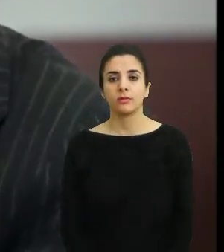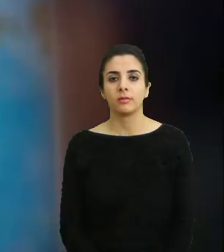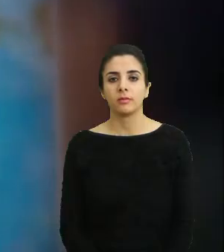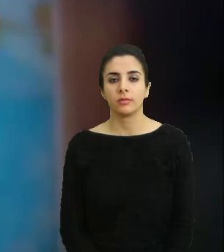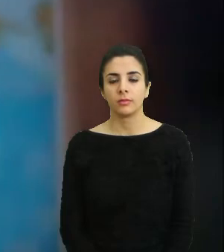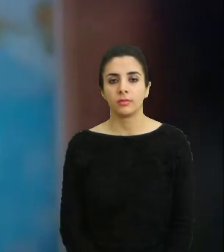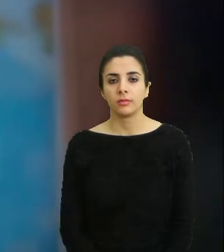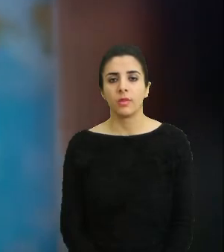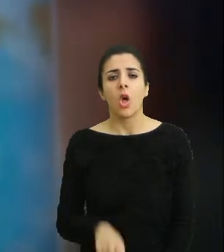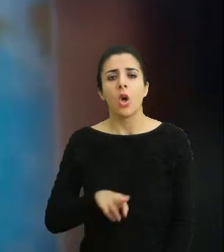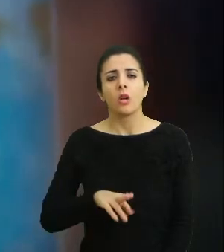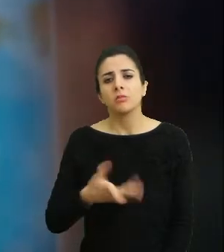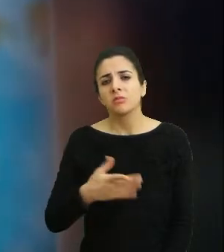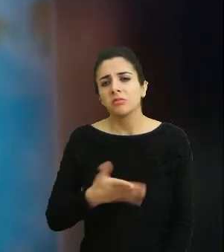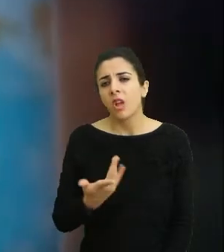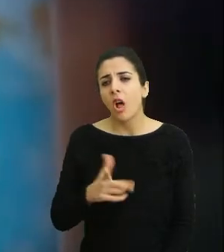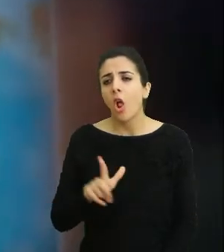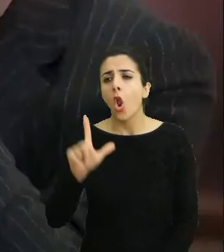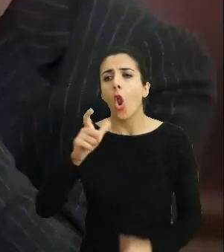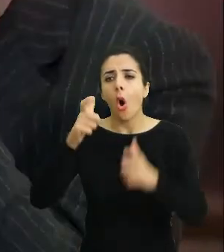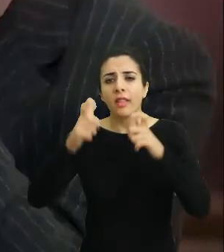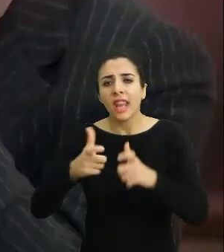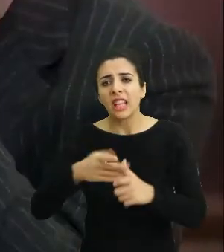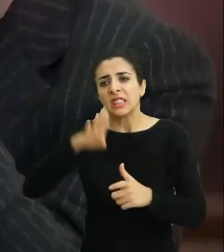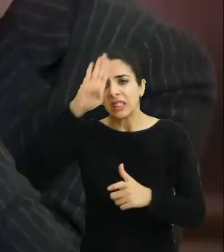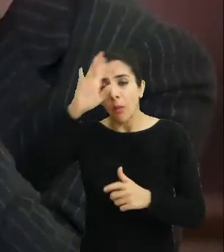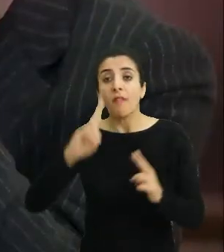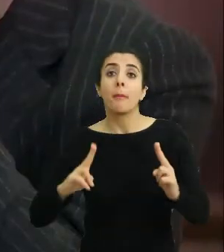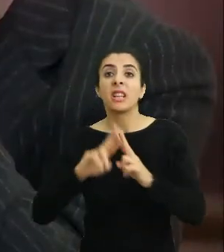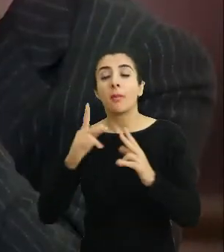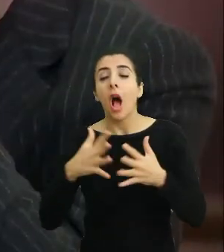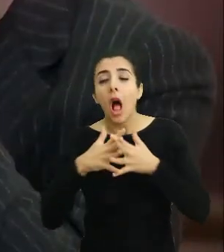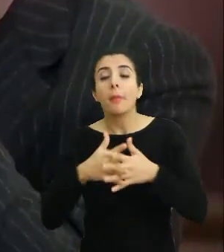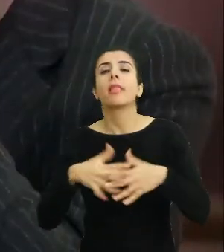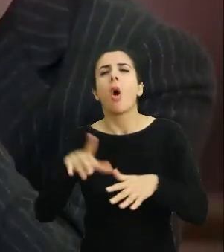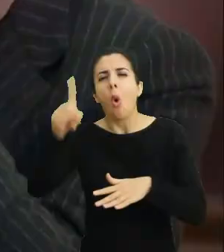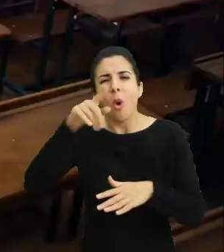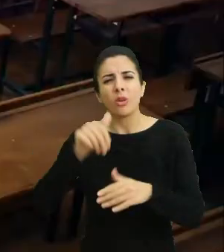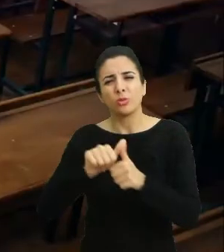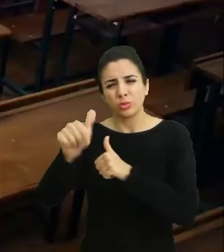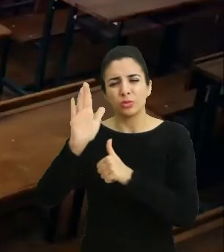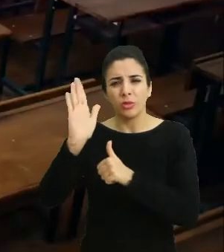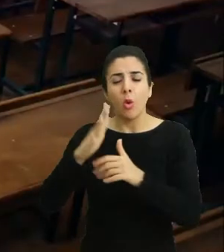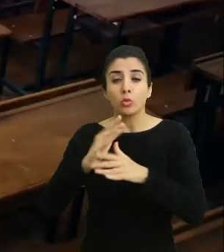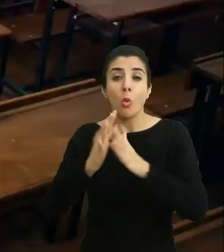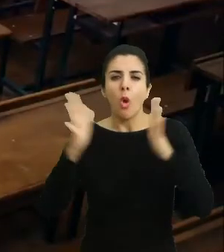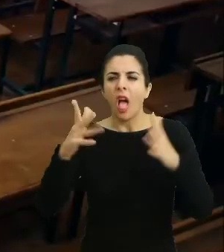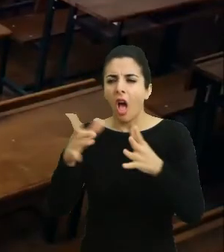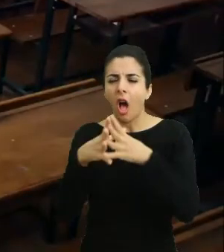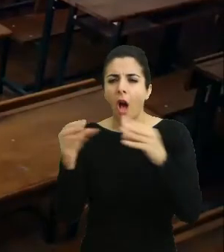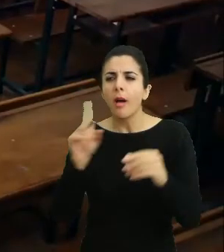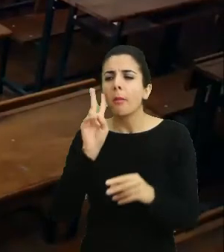Londra, İstanbul ya da Paris gibi kalabalık bir şehir değil. O şehirlerde kaybolabilirsin. Kimse seni fark etmez